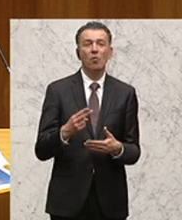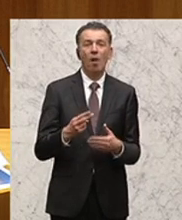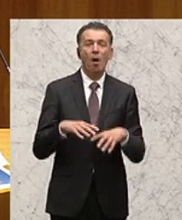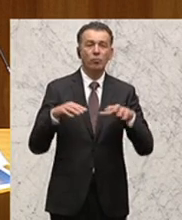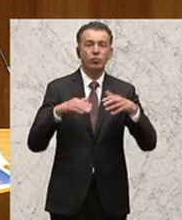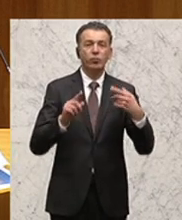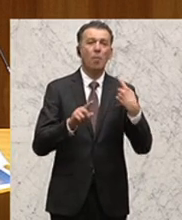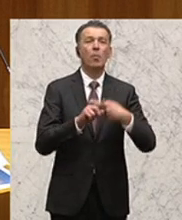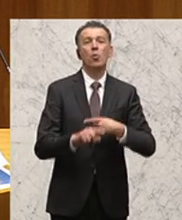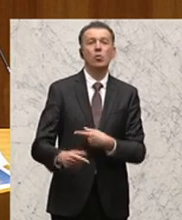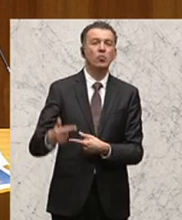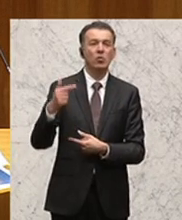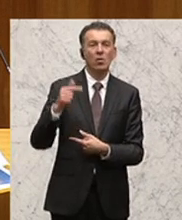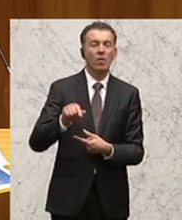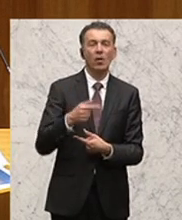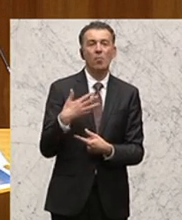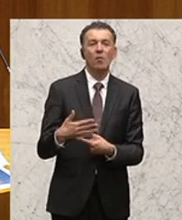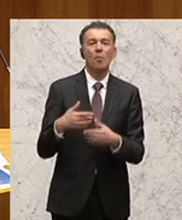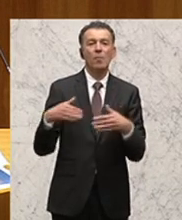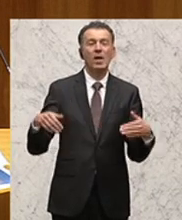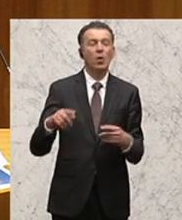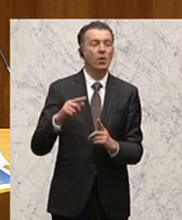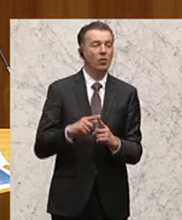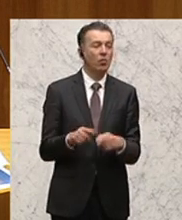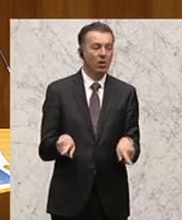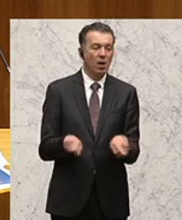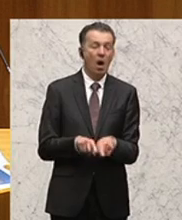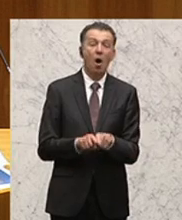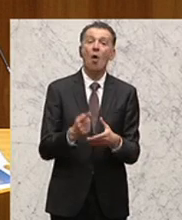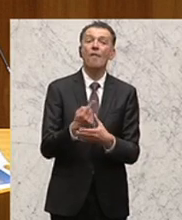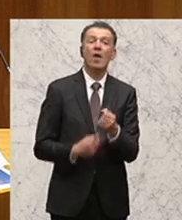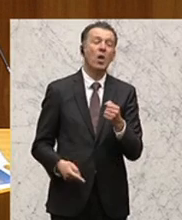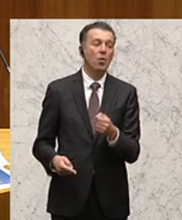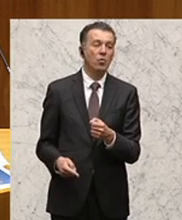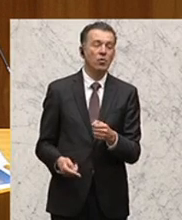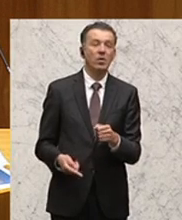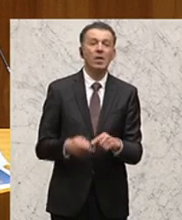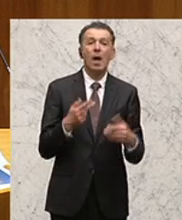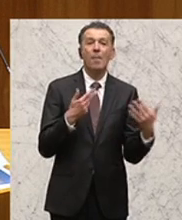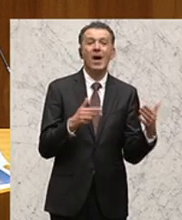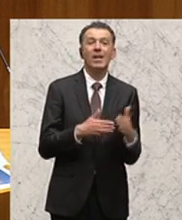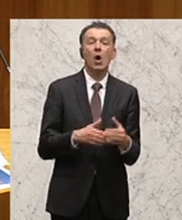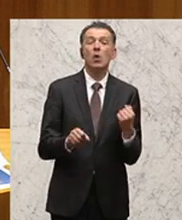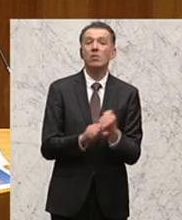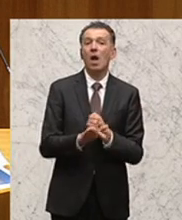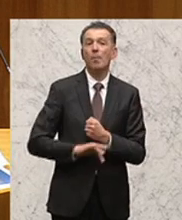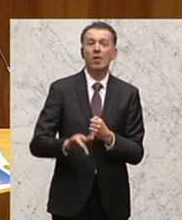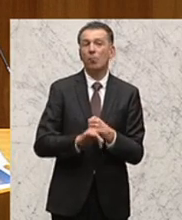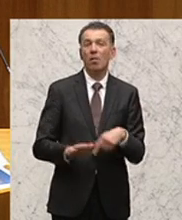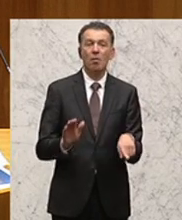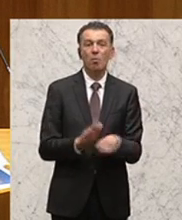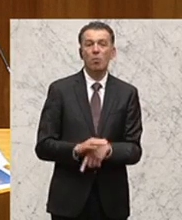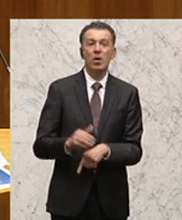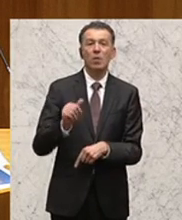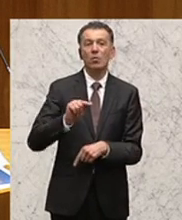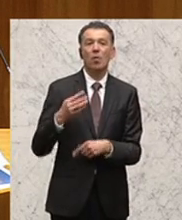CO2-Ausstoß von 2,5 Millionen Tonnen. Im Übrigen auch einen Verlust von knapp 8.000 Arbeitsplätzen. Also minus